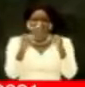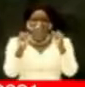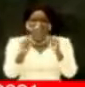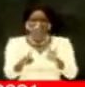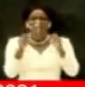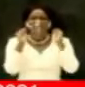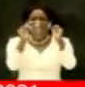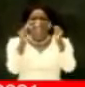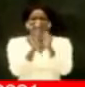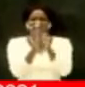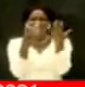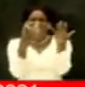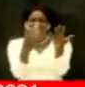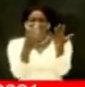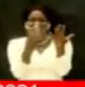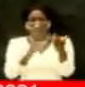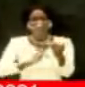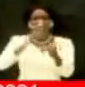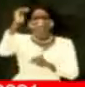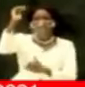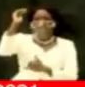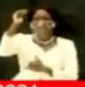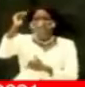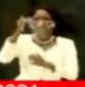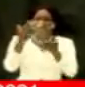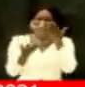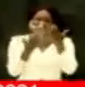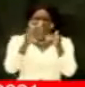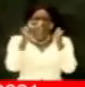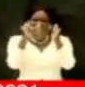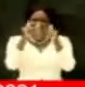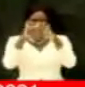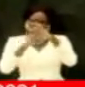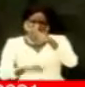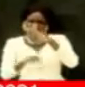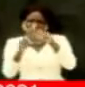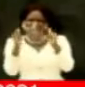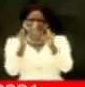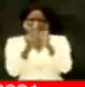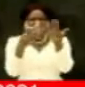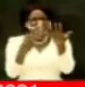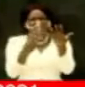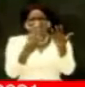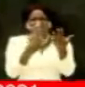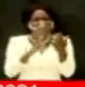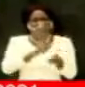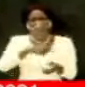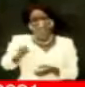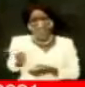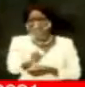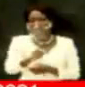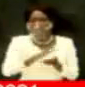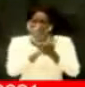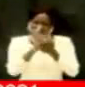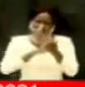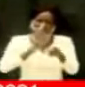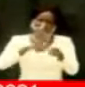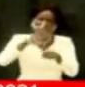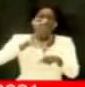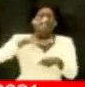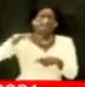yanu ikakwana tidzakuzasoni kuti tsopano mutha kupita kukabayitsa komanso ndimafuna ndifotokozere